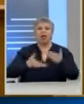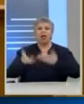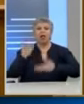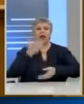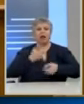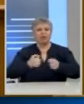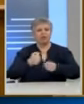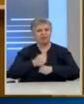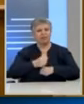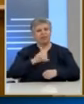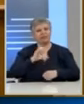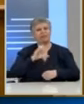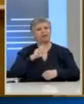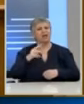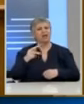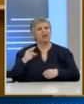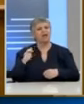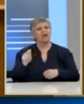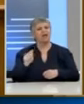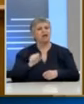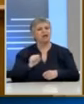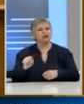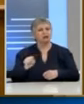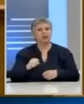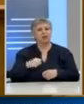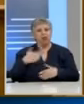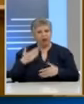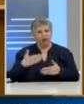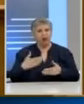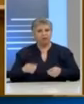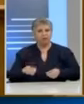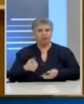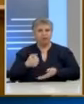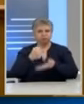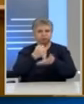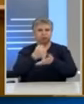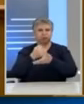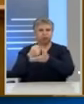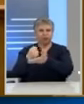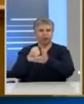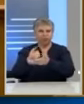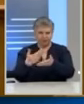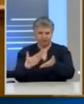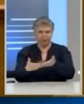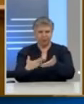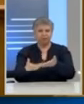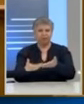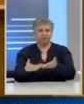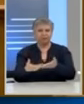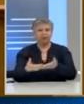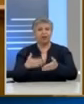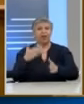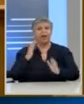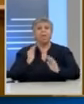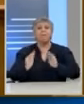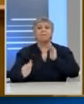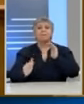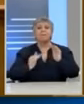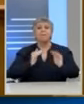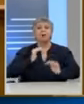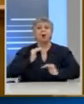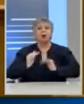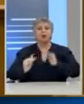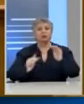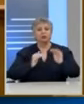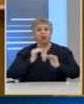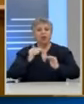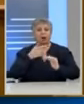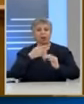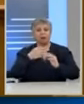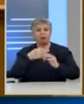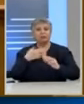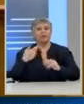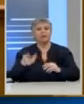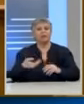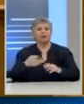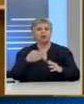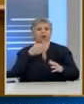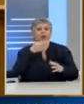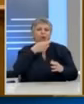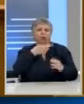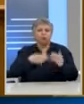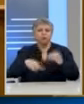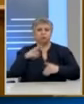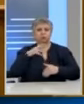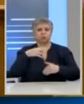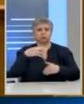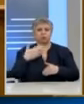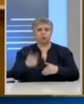Παραλάβαμε προϋπολογισμό για την πρόνοια 780 εκατομμύρια ευρώ και σήμερα τον έχουμε φτάσει στο 1,5 δις. 40 χρόνια που κυβερνούσατε,